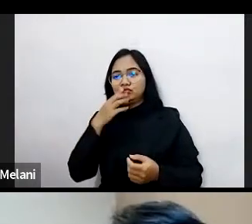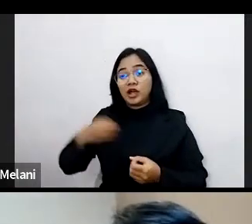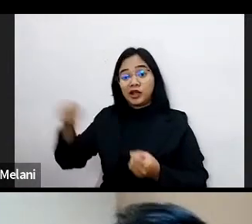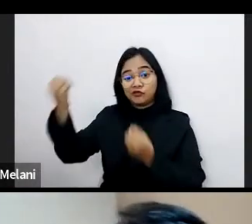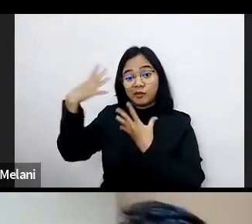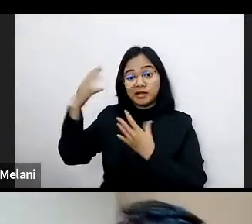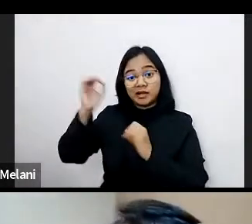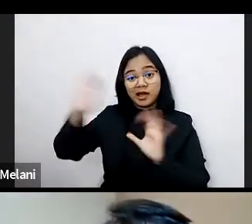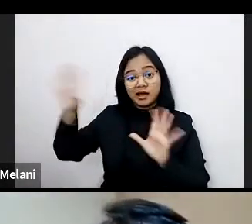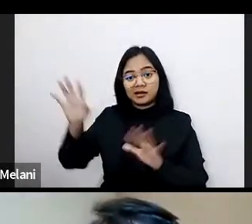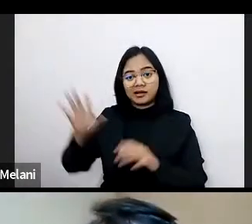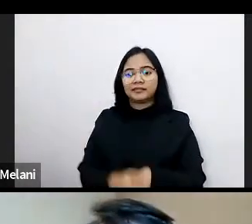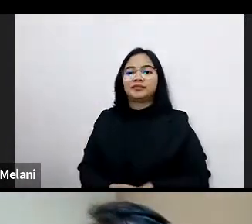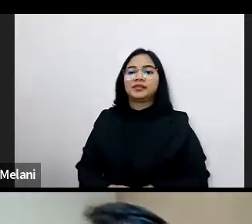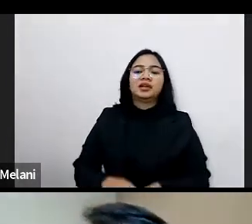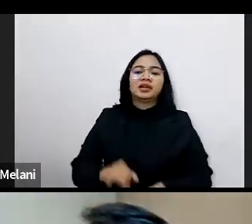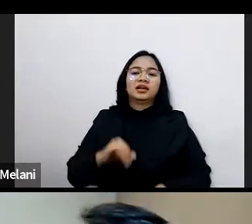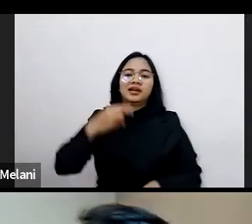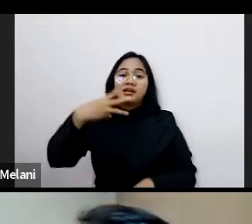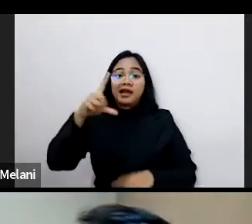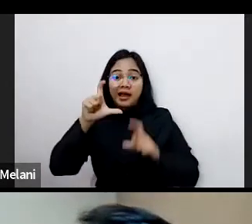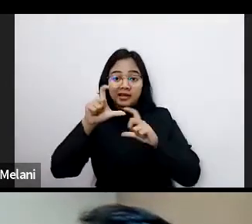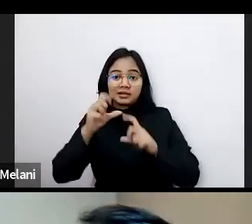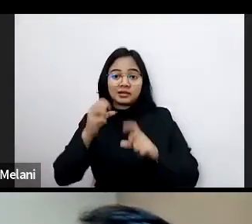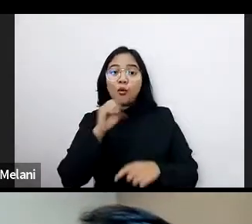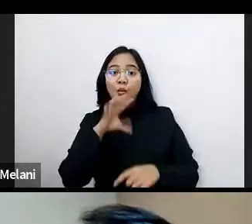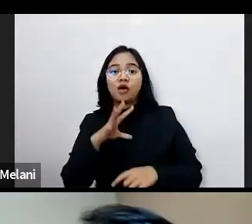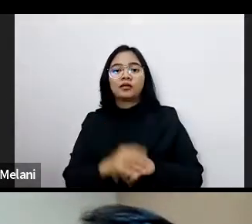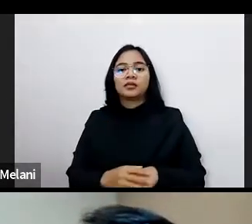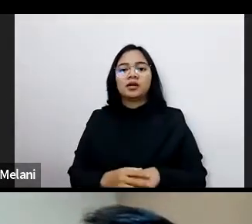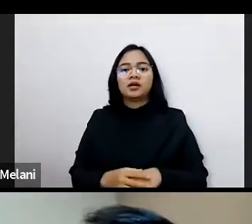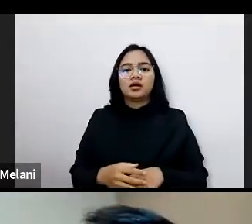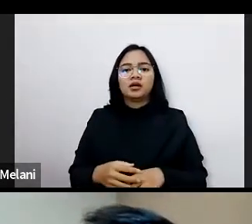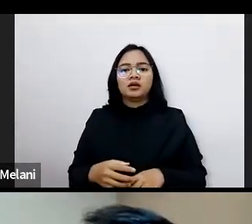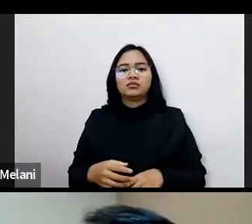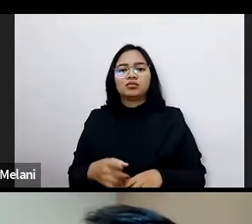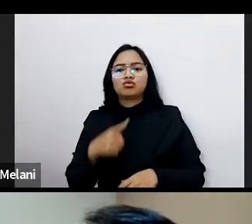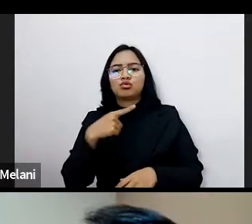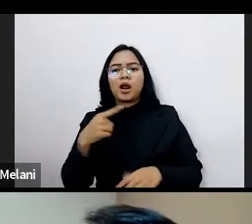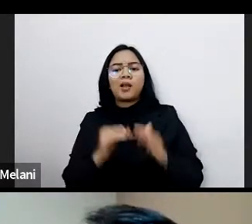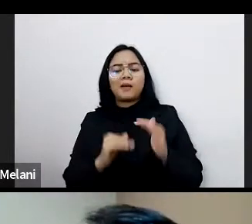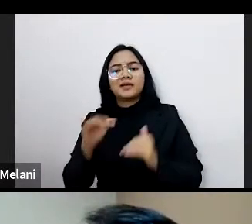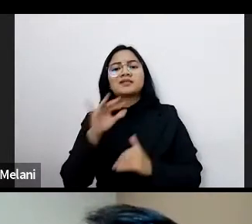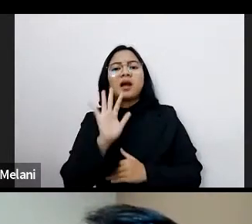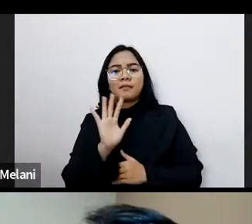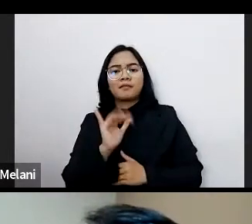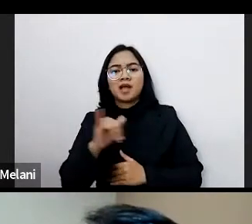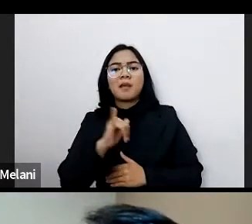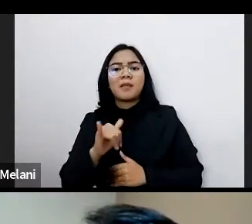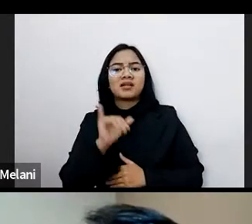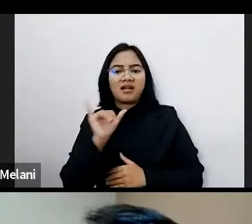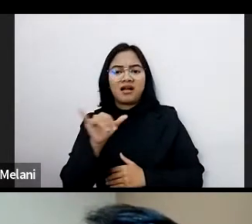Kurang lebih sama ya. Jadi memang hambatan terbesar yang dihadapi oleh perempuan